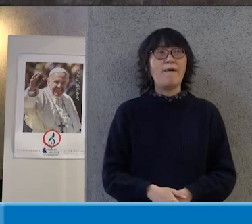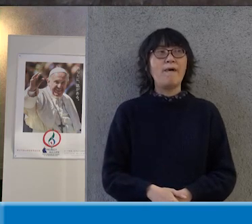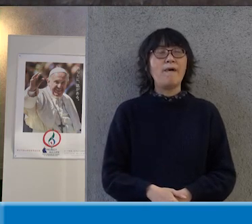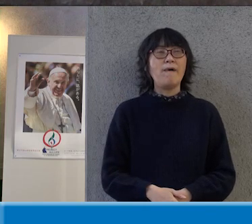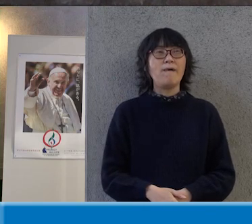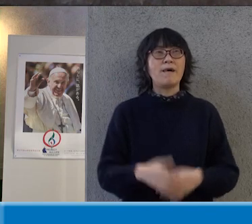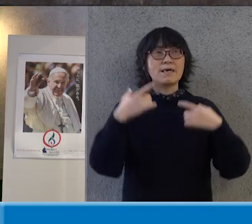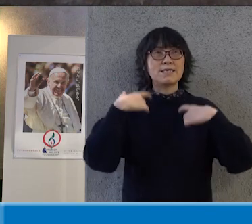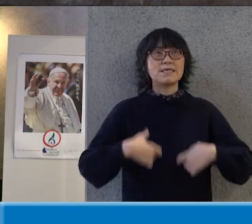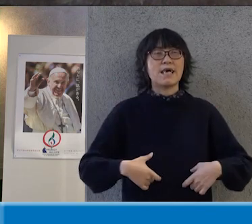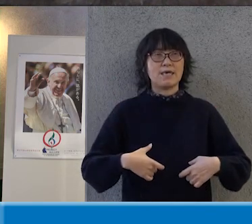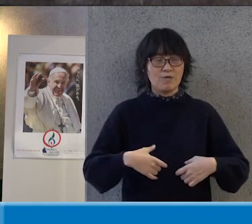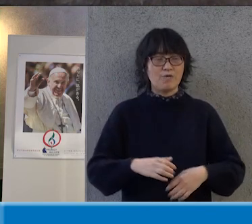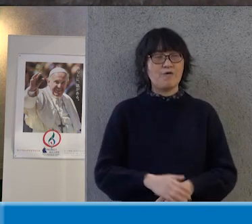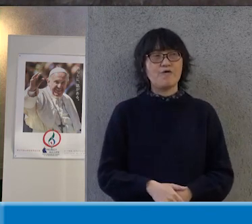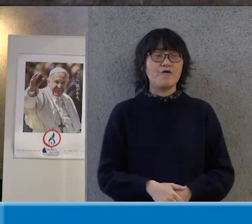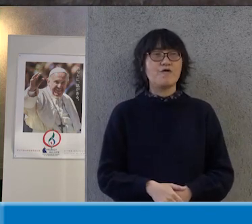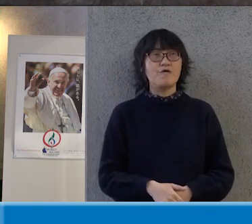司祭も